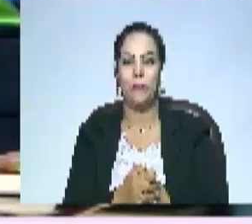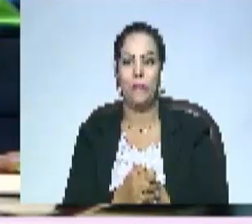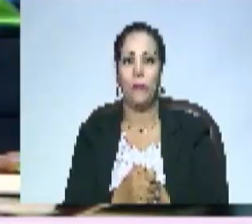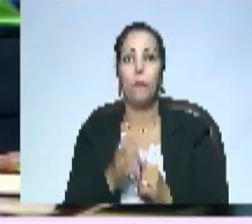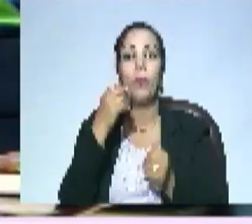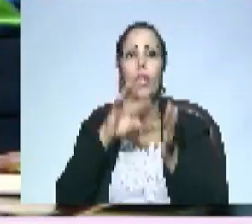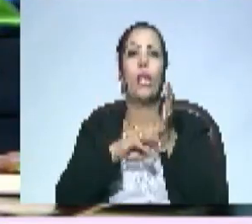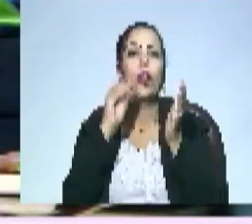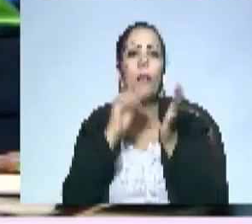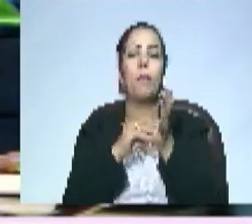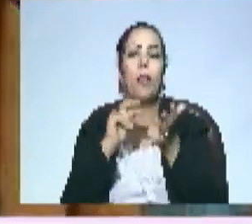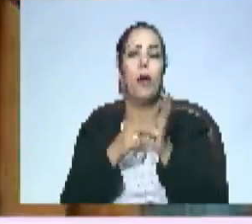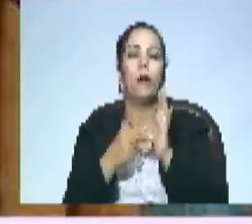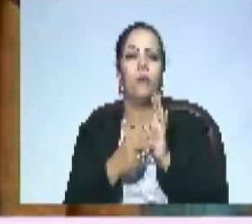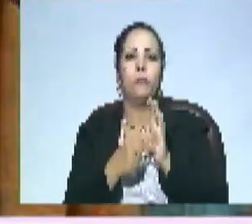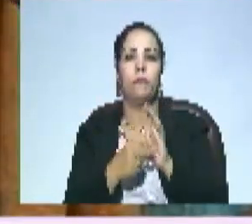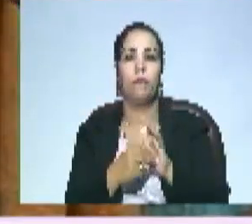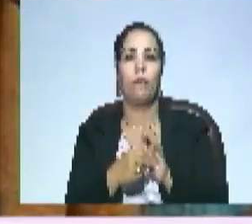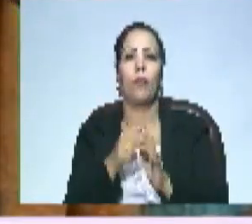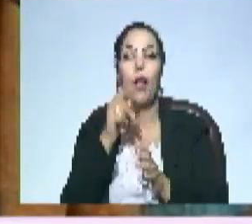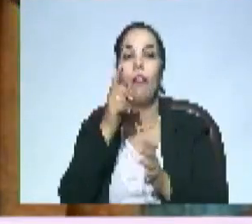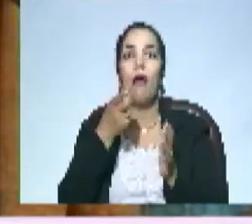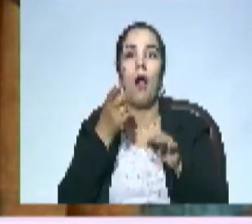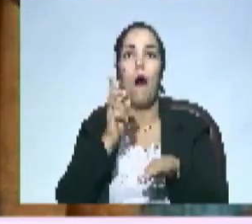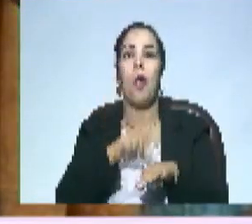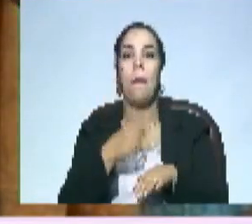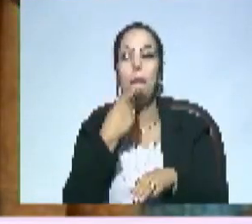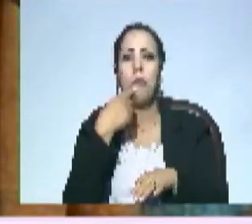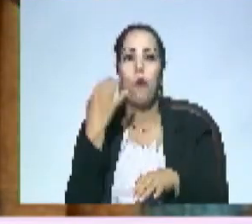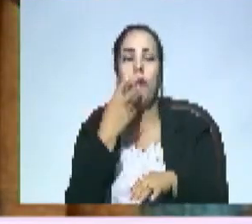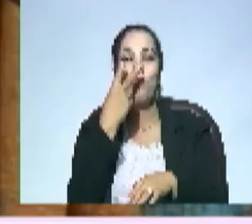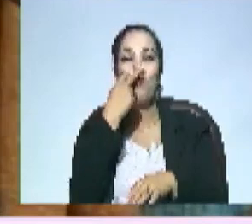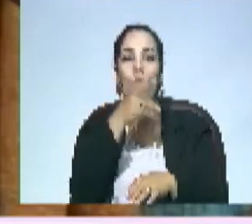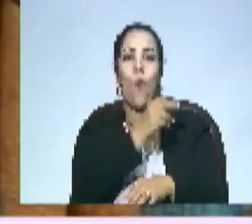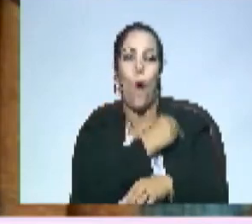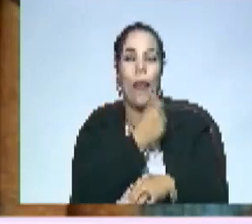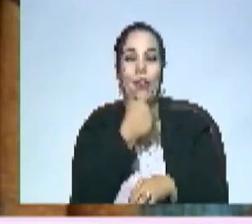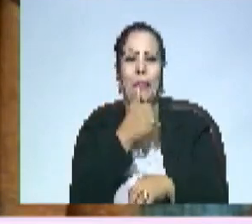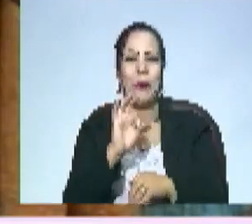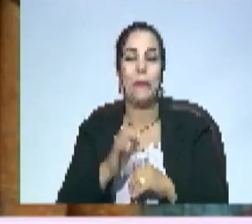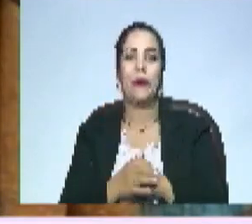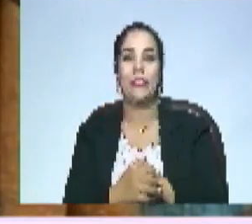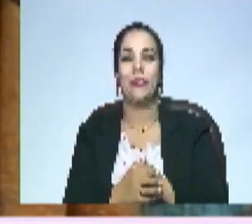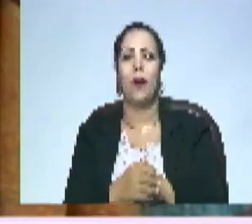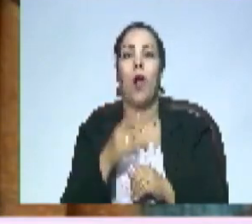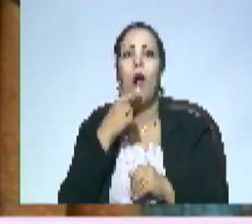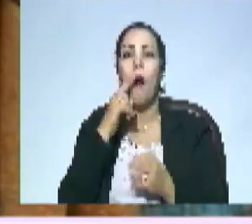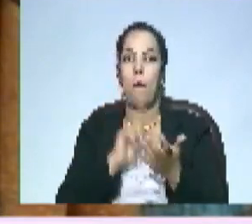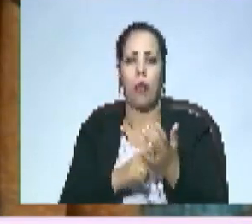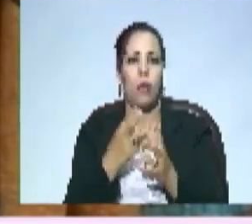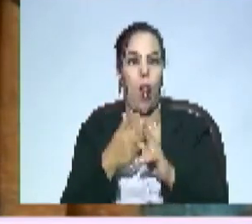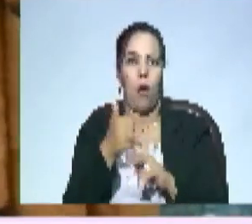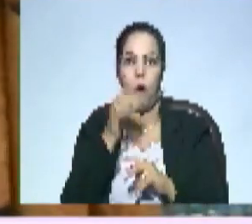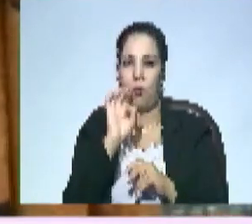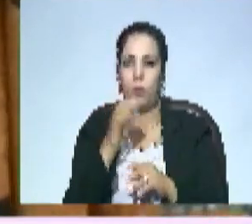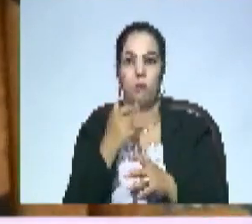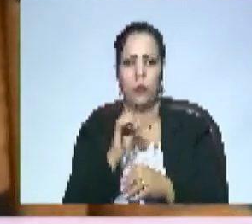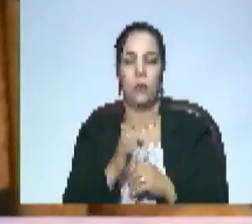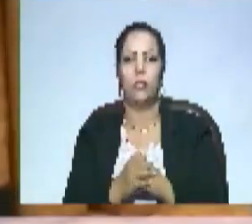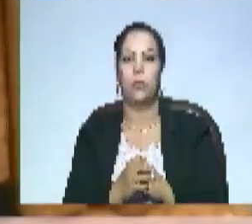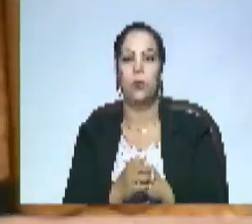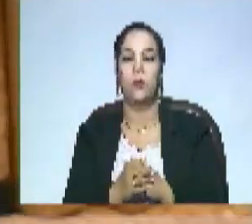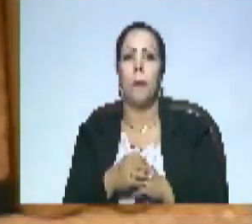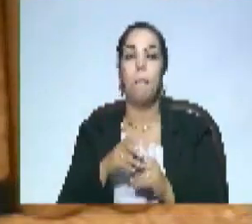هنبتدي نعمل بس انت بتدوق كل مره فهت طمنا على السوا بقى لا هو مستوي ما تخافوش لا هو مستوي